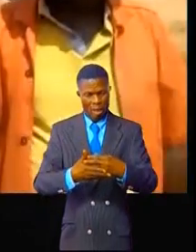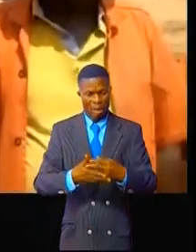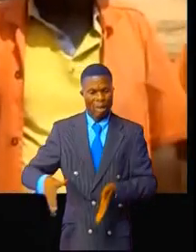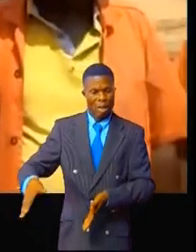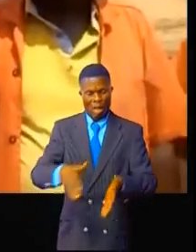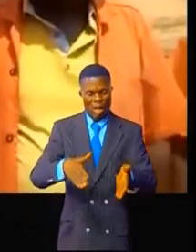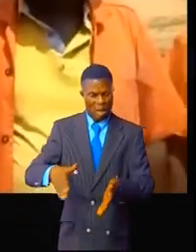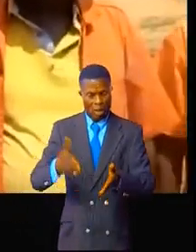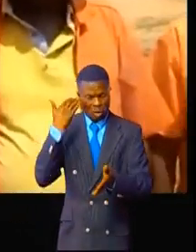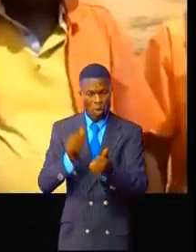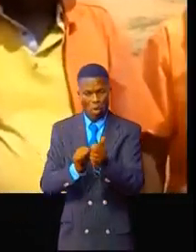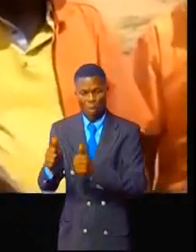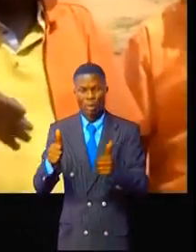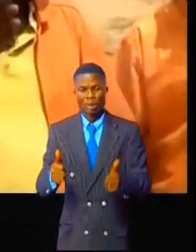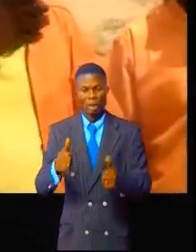d'assainissement